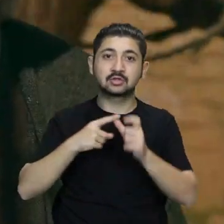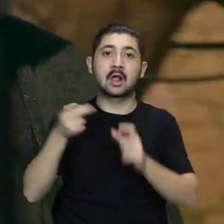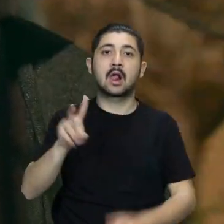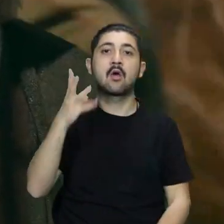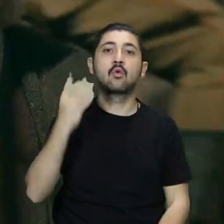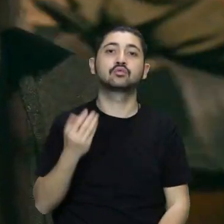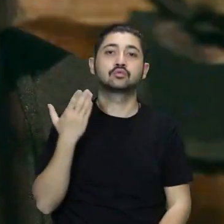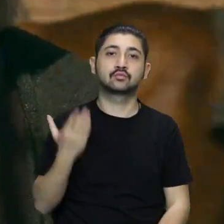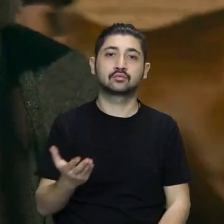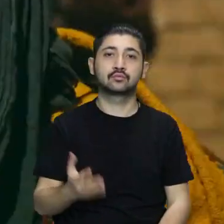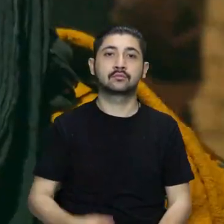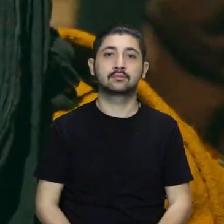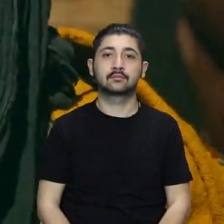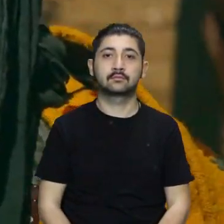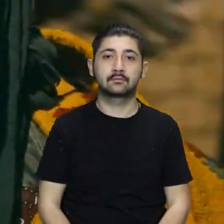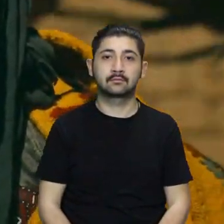düştü.